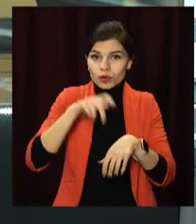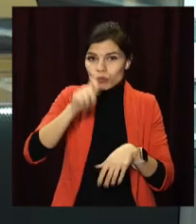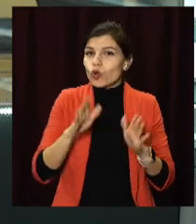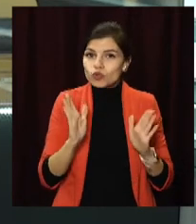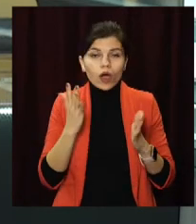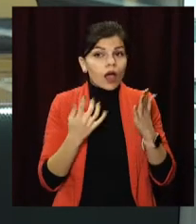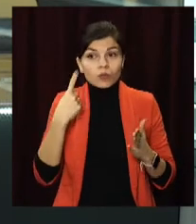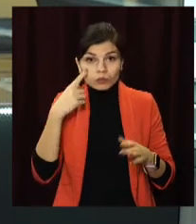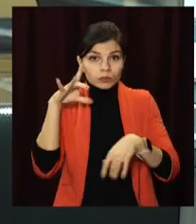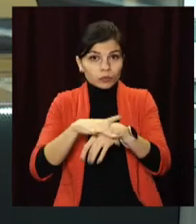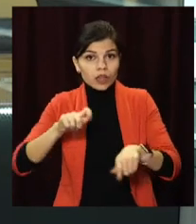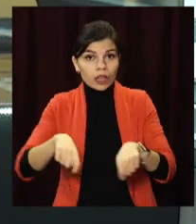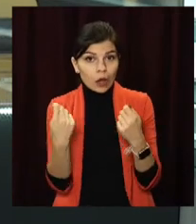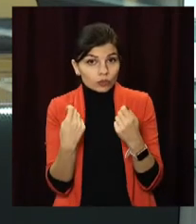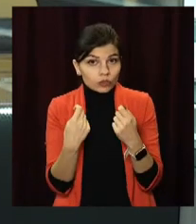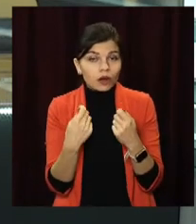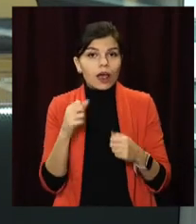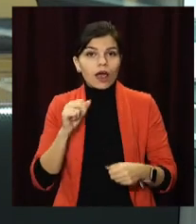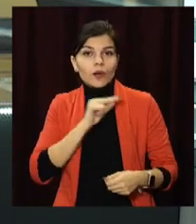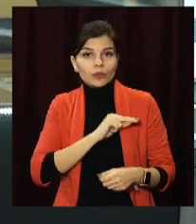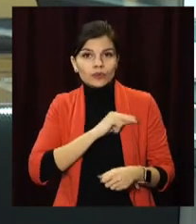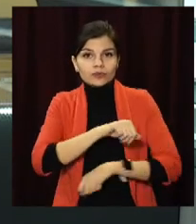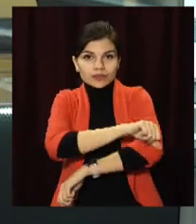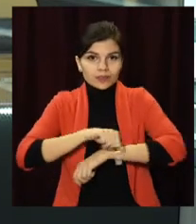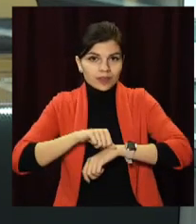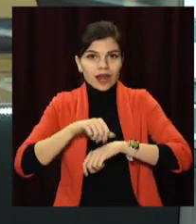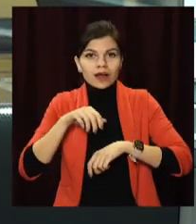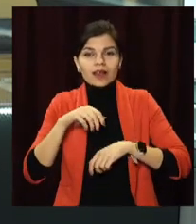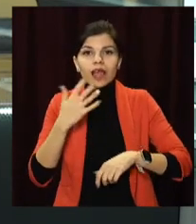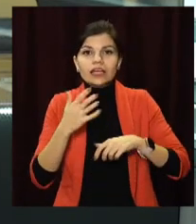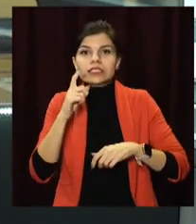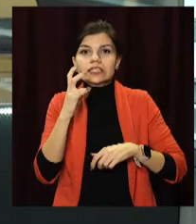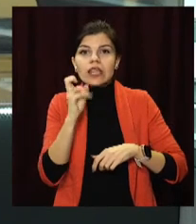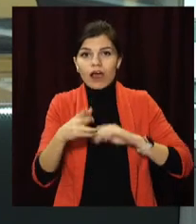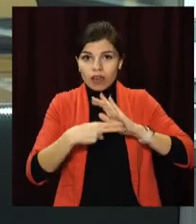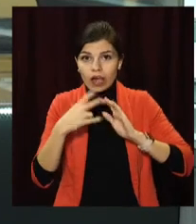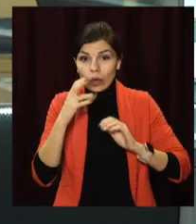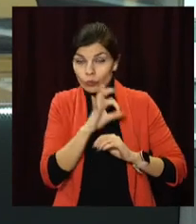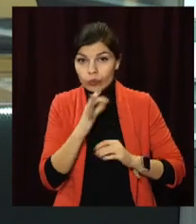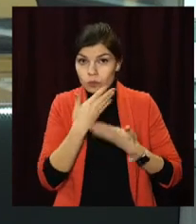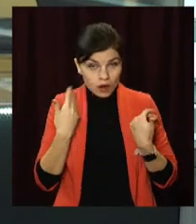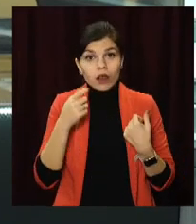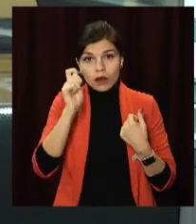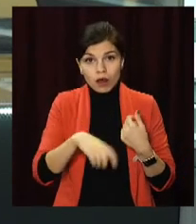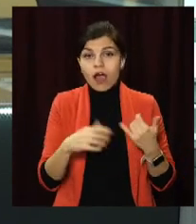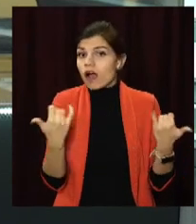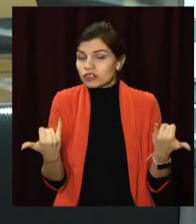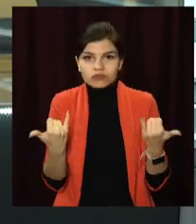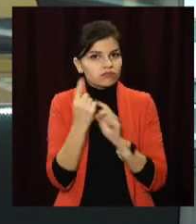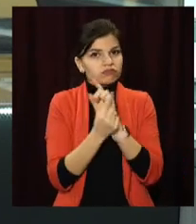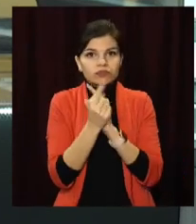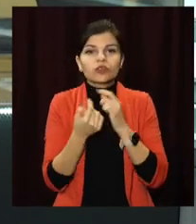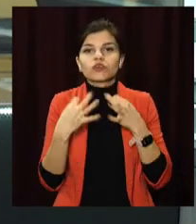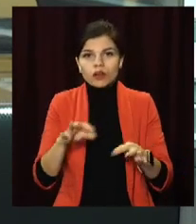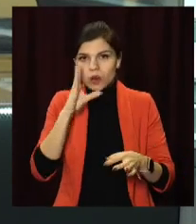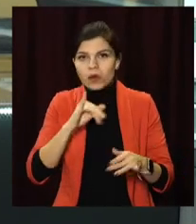за порушення правил дорожнього руху, а працівники митниці карати за відсутність держзнаків. Тепер поліція зможе зупиняти автівки на іноземних номерах і